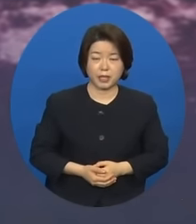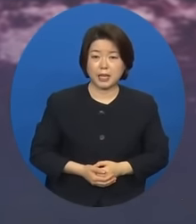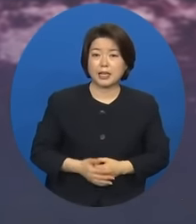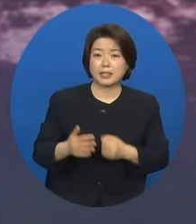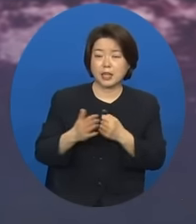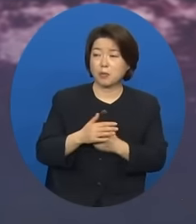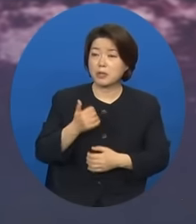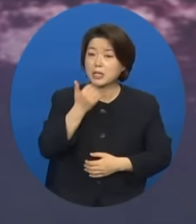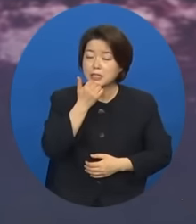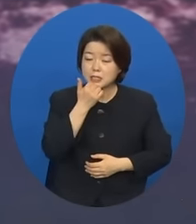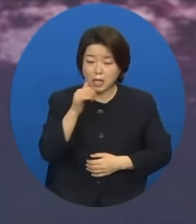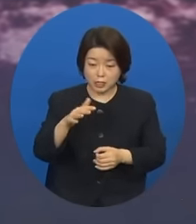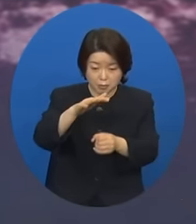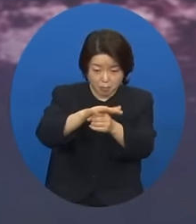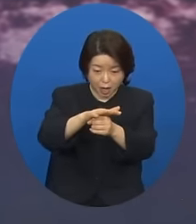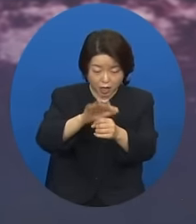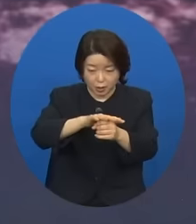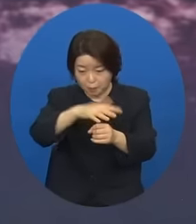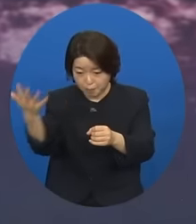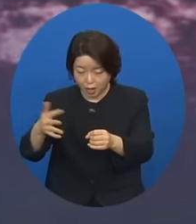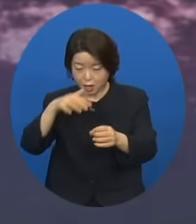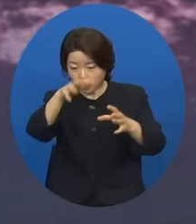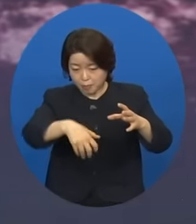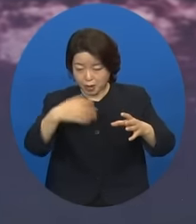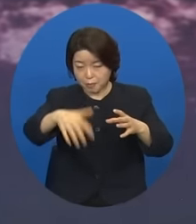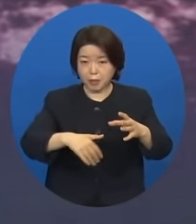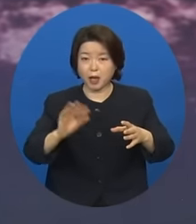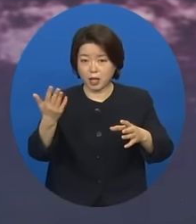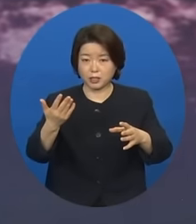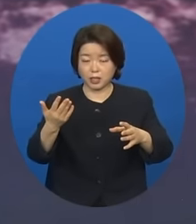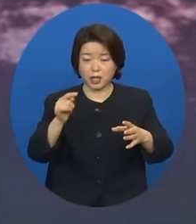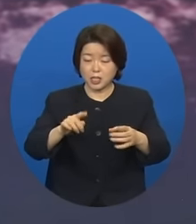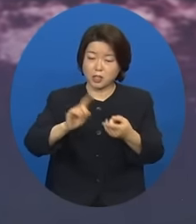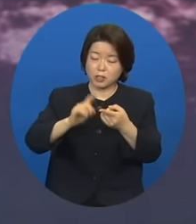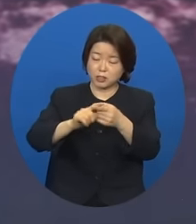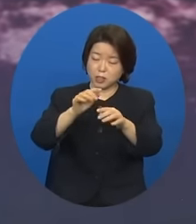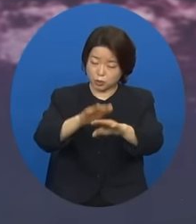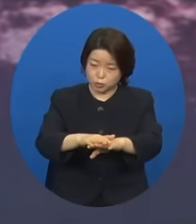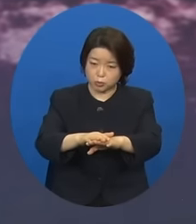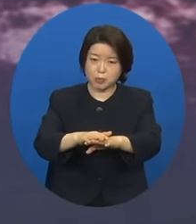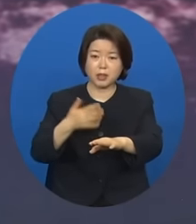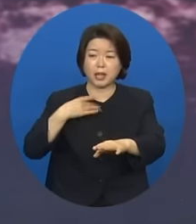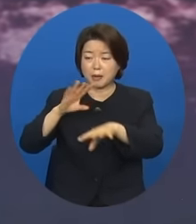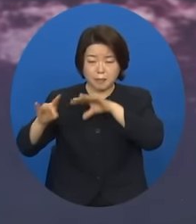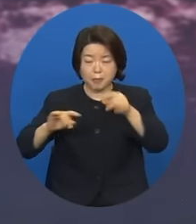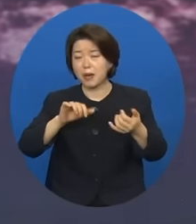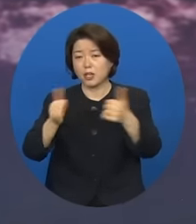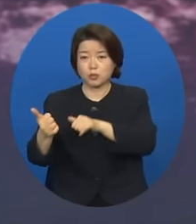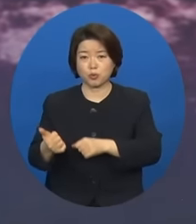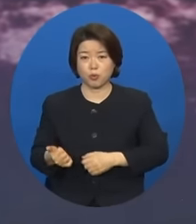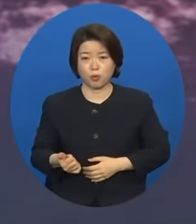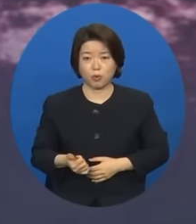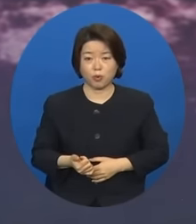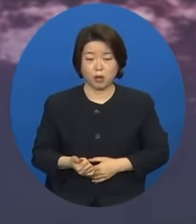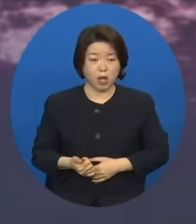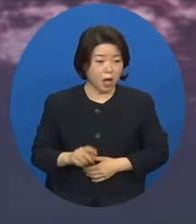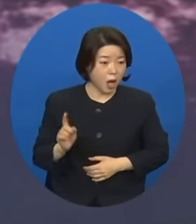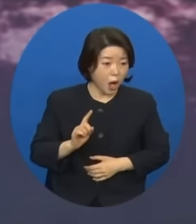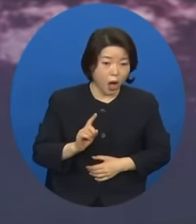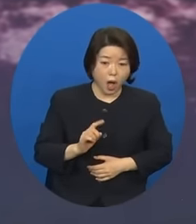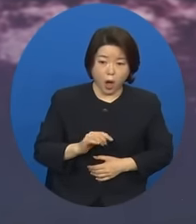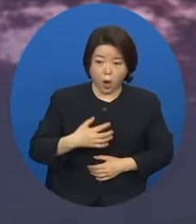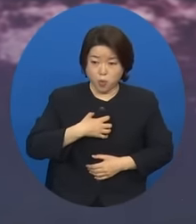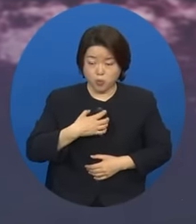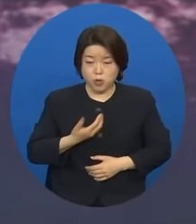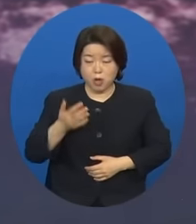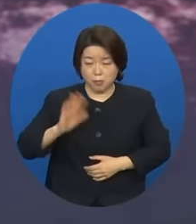겁니다 막힌 우물을 가만 놔두면 죽으니까 영원히 병들고 나중에 자기가 매말라 죽기 때문에 그는 목숨을 고 우물을